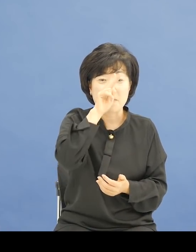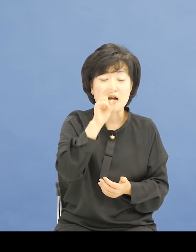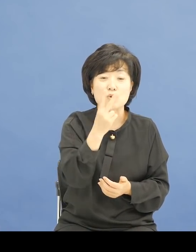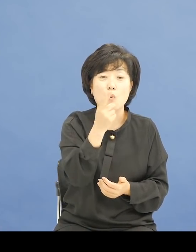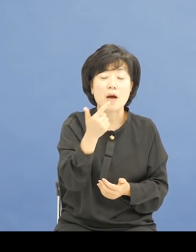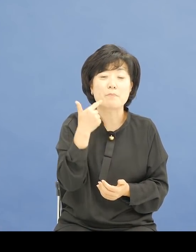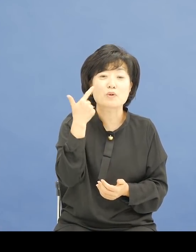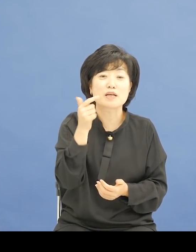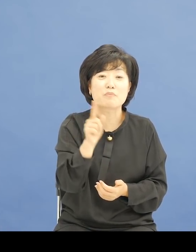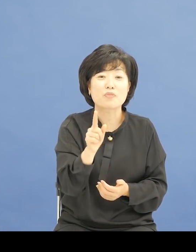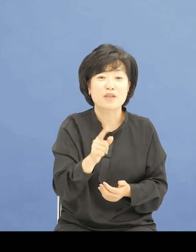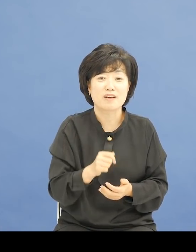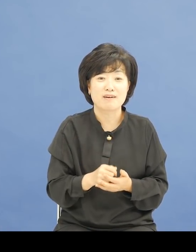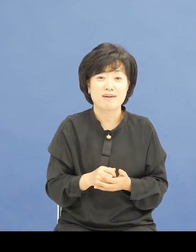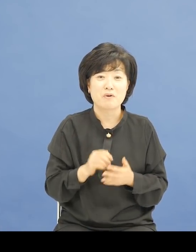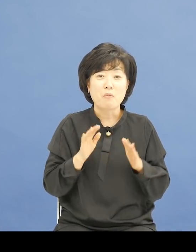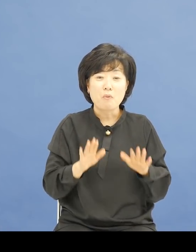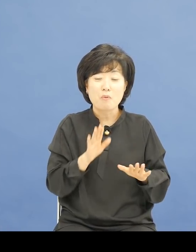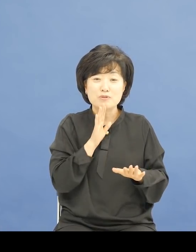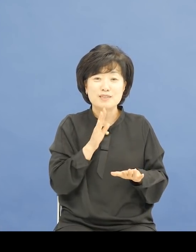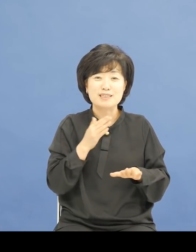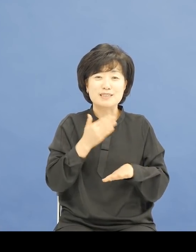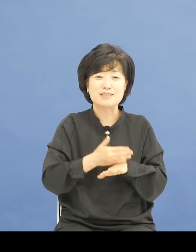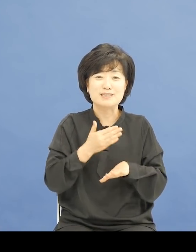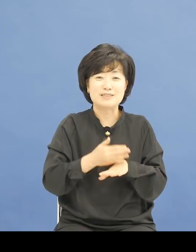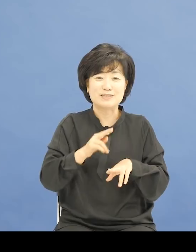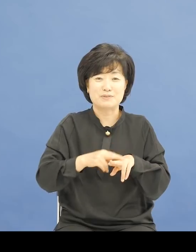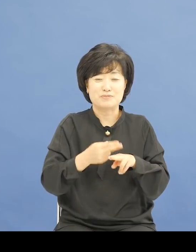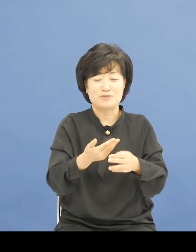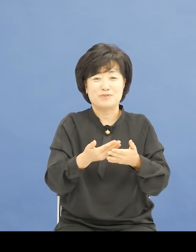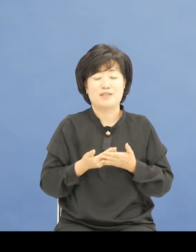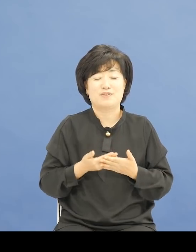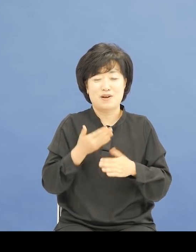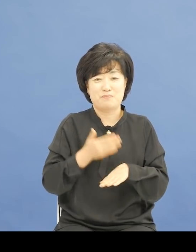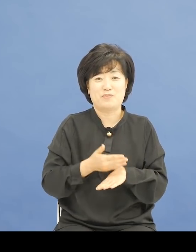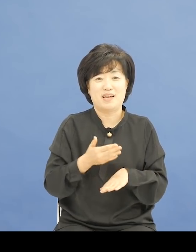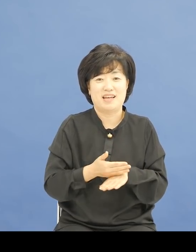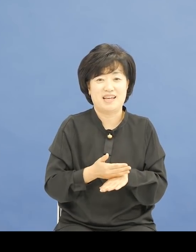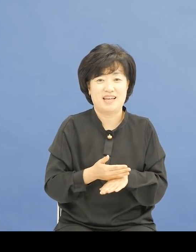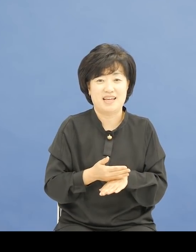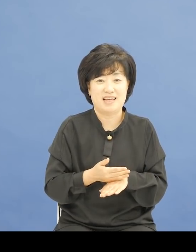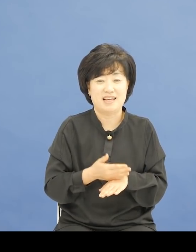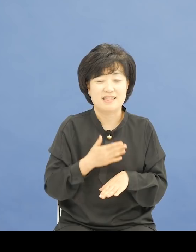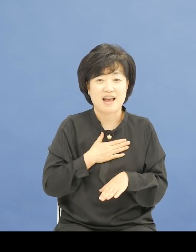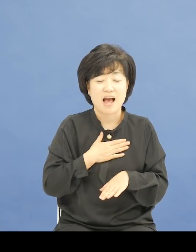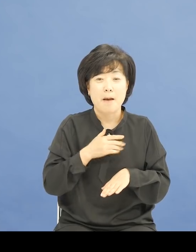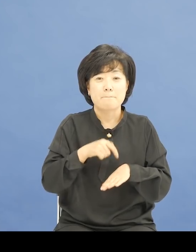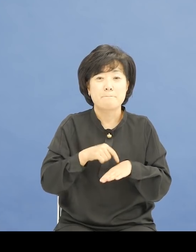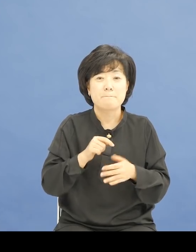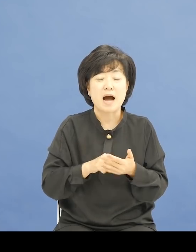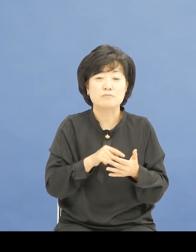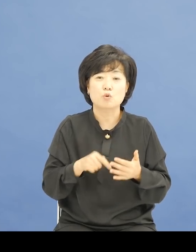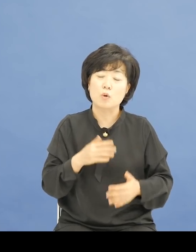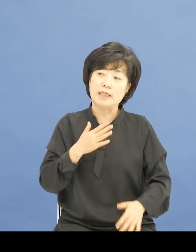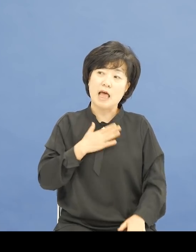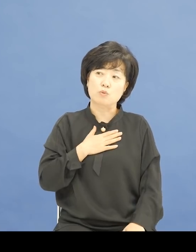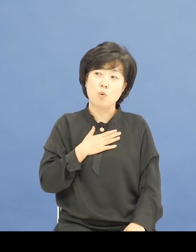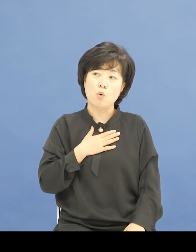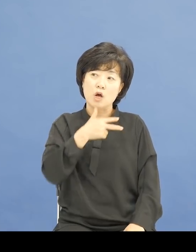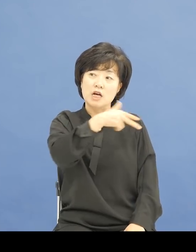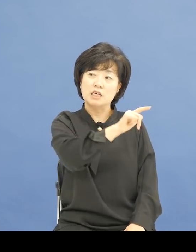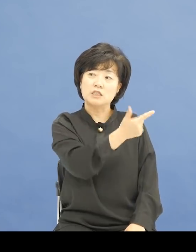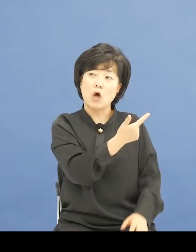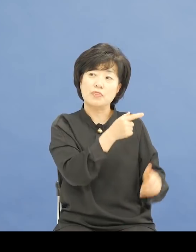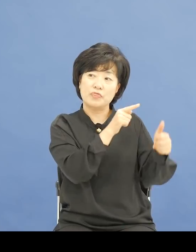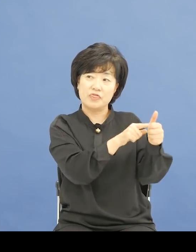어떠셨어요? 뭐 오늘 진짜 너무 감사한 선물도 받아서 감동 그 자체지만 제가 마음속으로